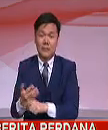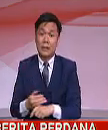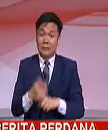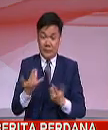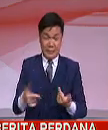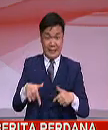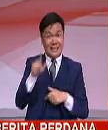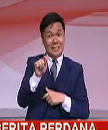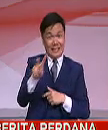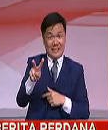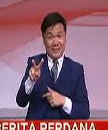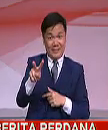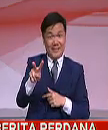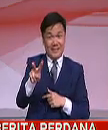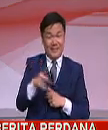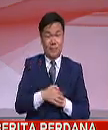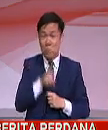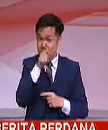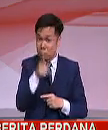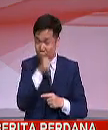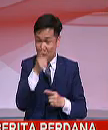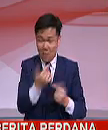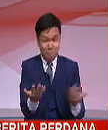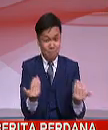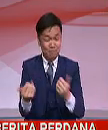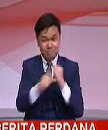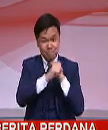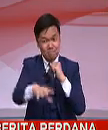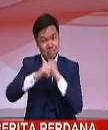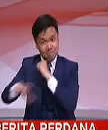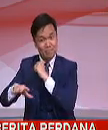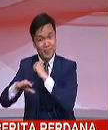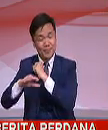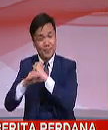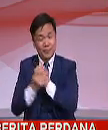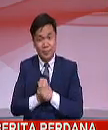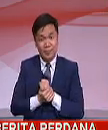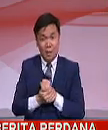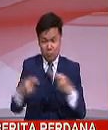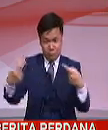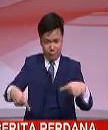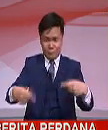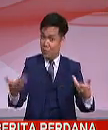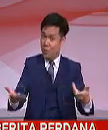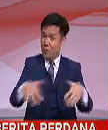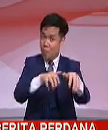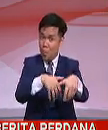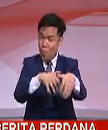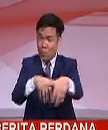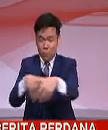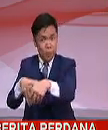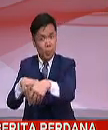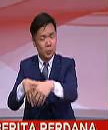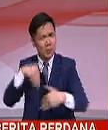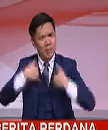rancangan realiti ini yang dapat memberi info dan maklumat dari segi konteks tanaman, dari segi konteks